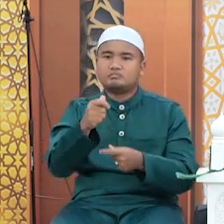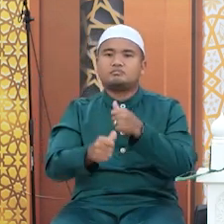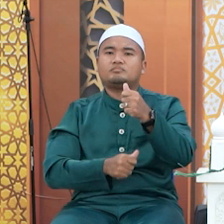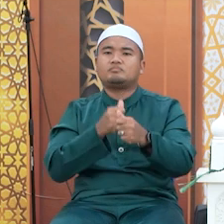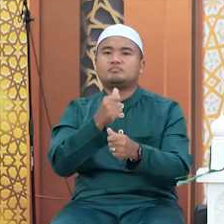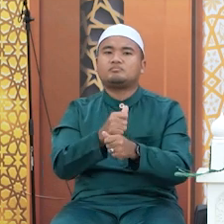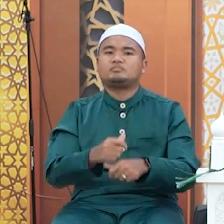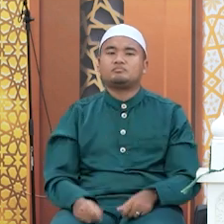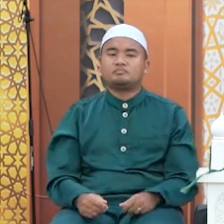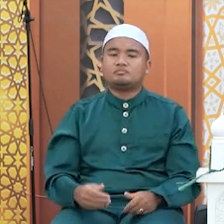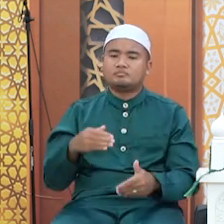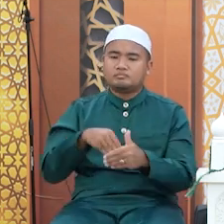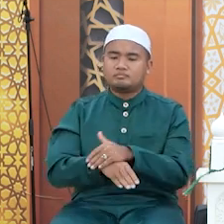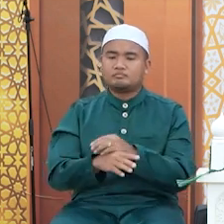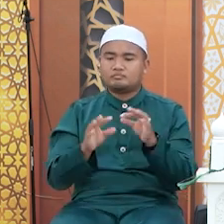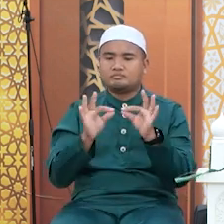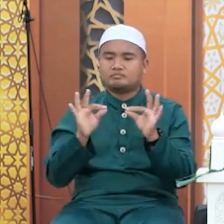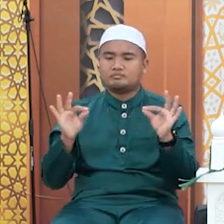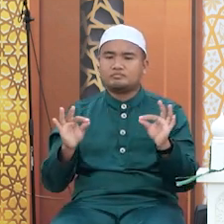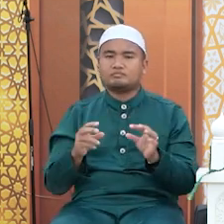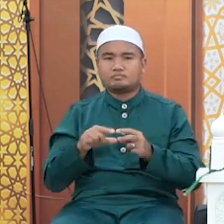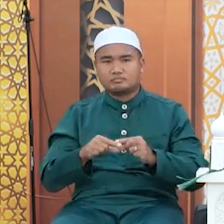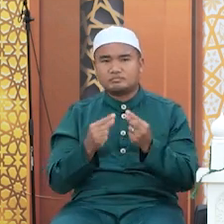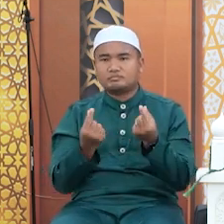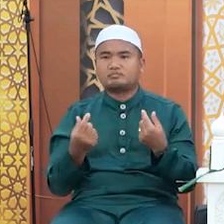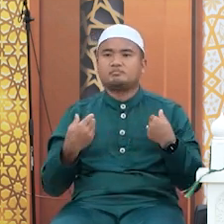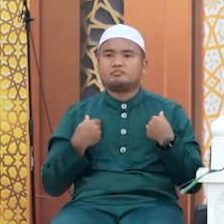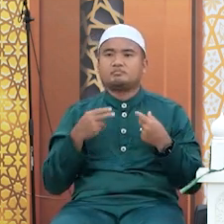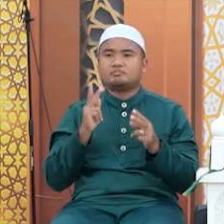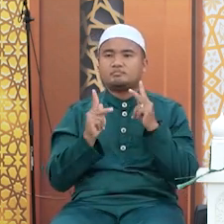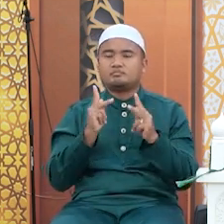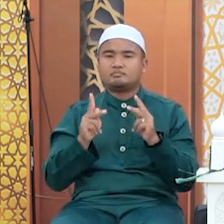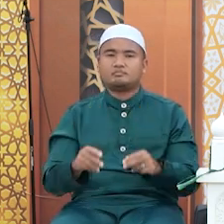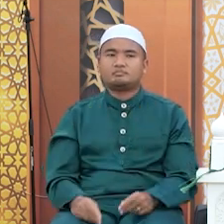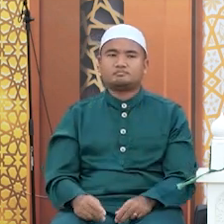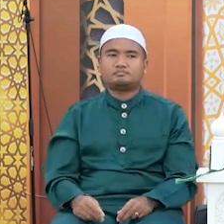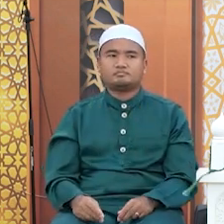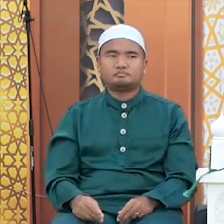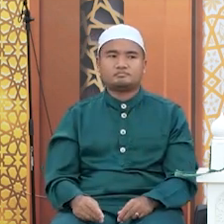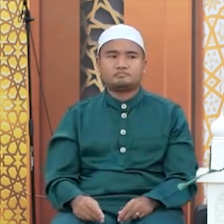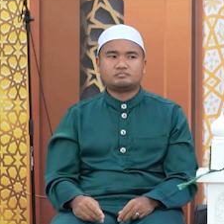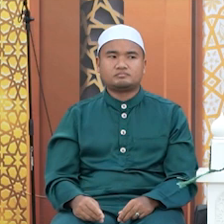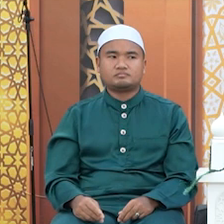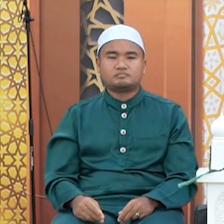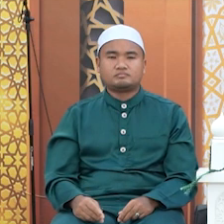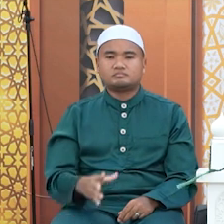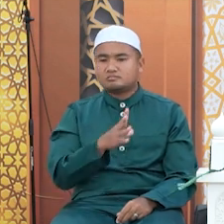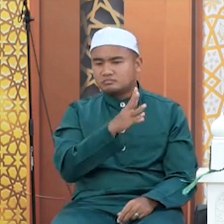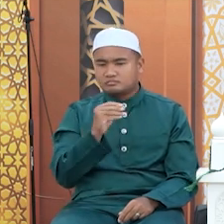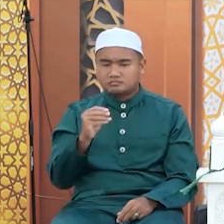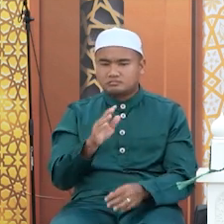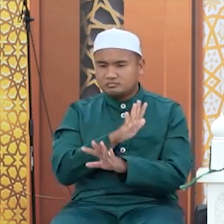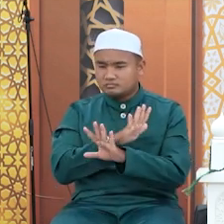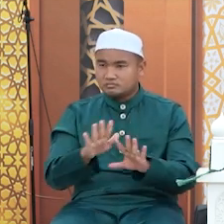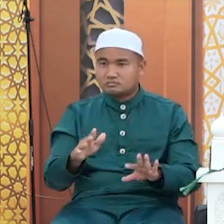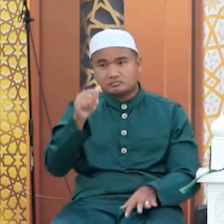Firman Allah Taala, "Wa ma arsalnaka illa rahmatan lil alamin." Dan tidak kami, yakni